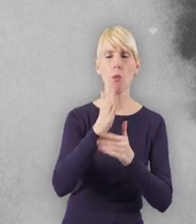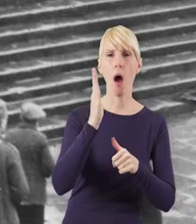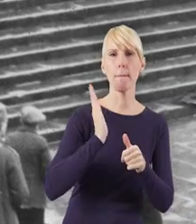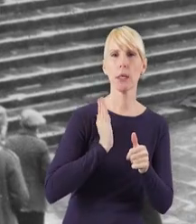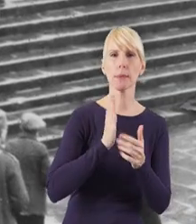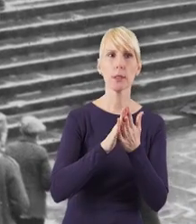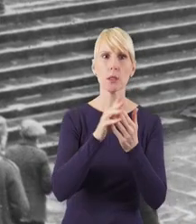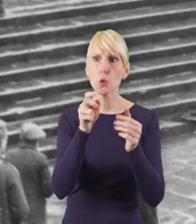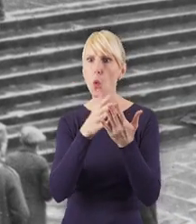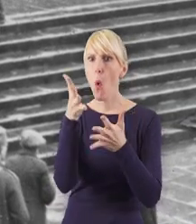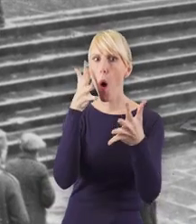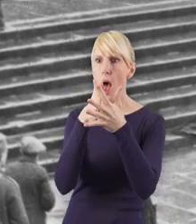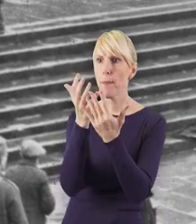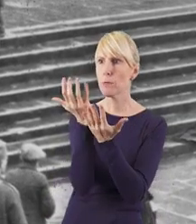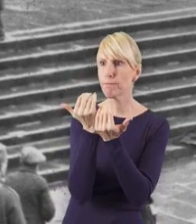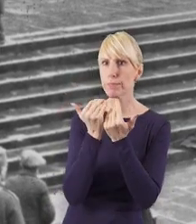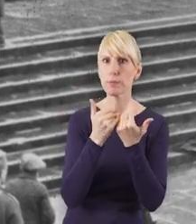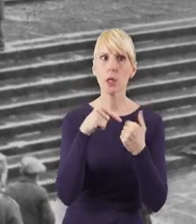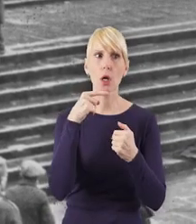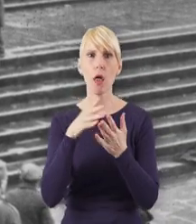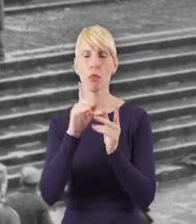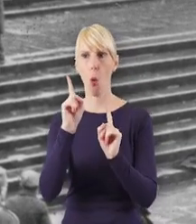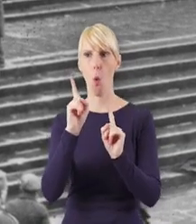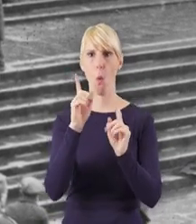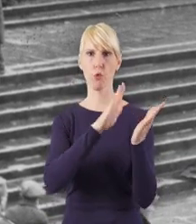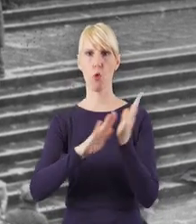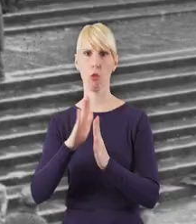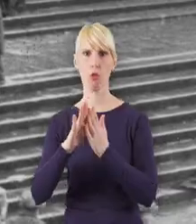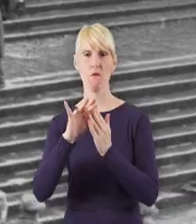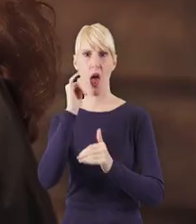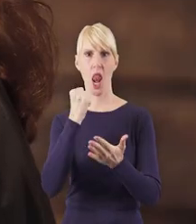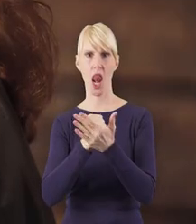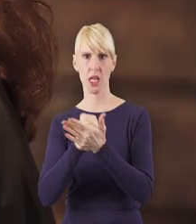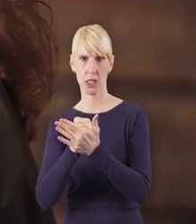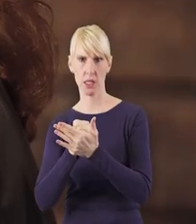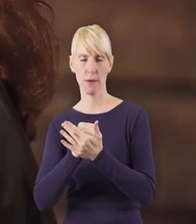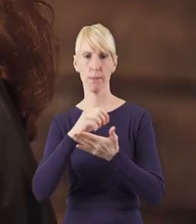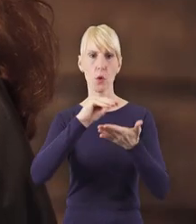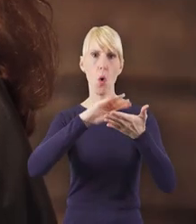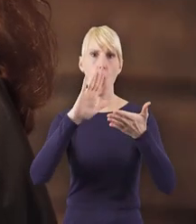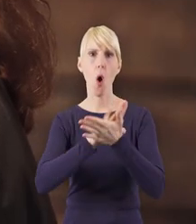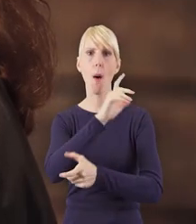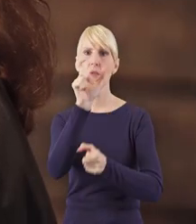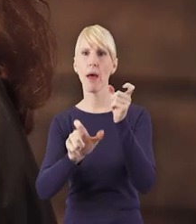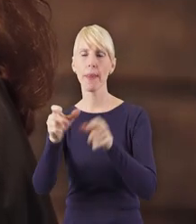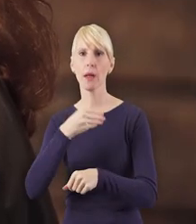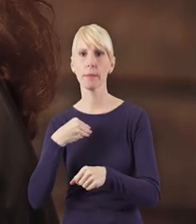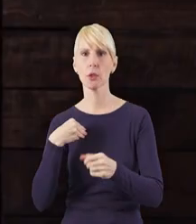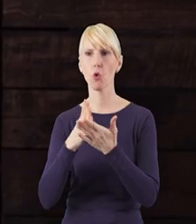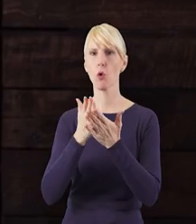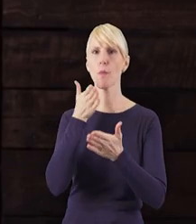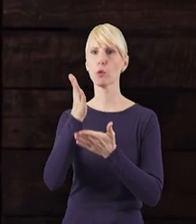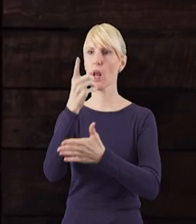ich raportów i donosów przygotowano listy proskrypcyjne zawierające dane osobowe obywateli polskich